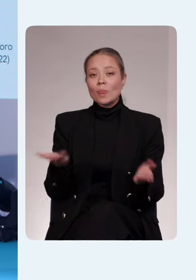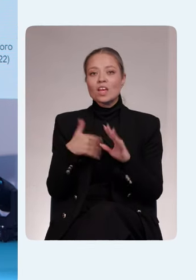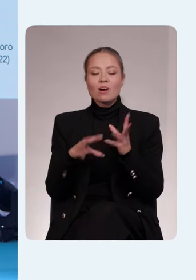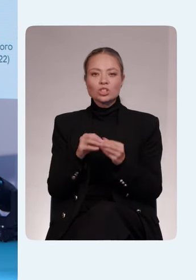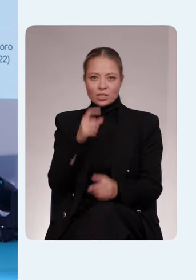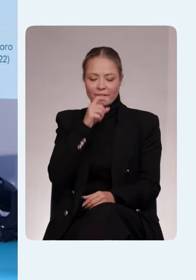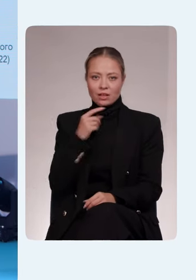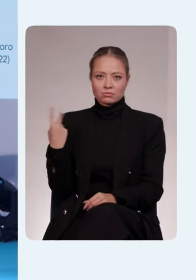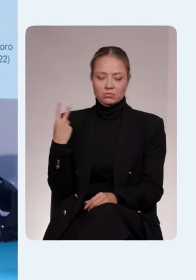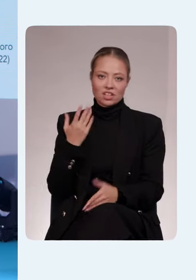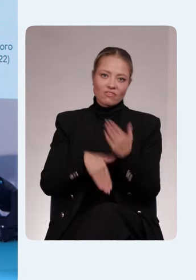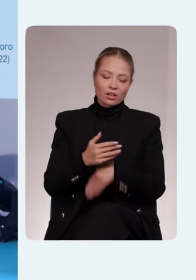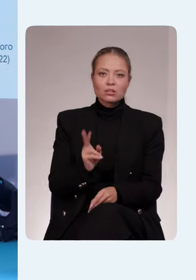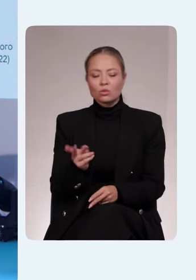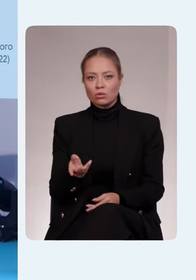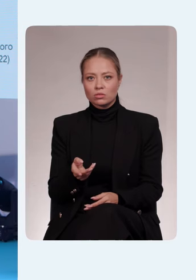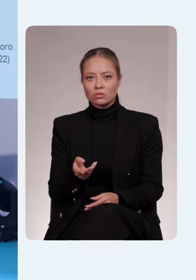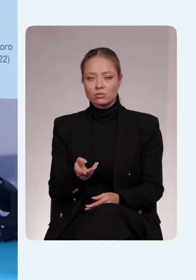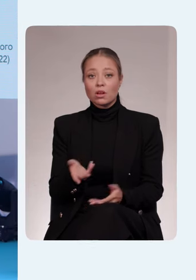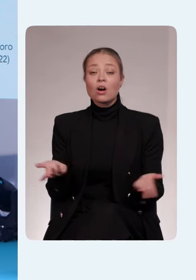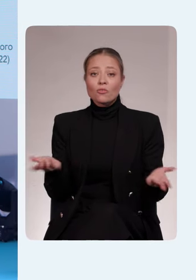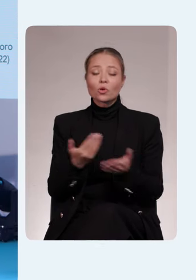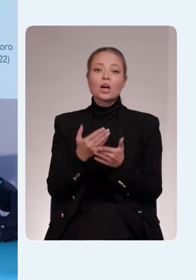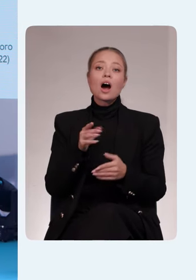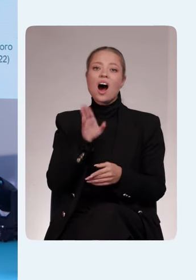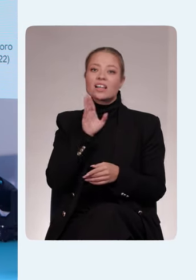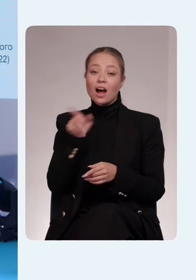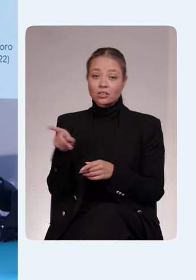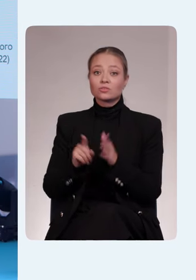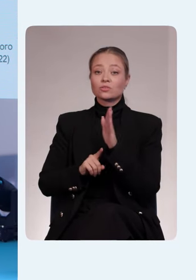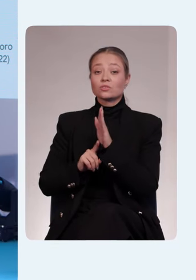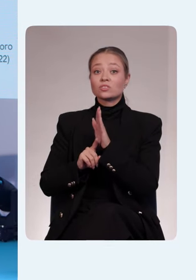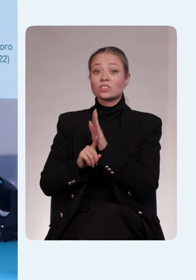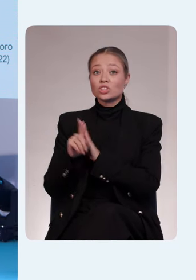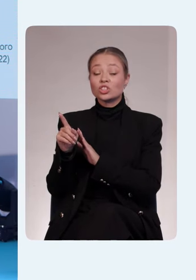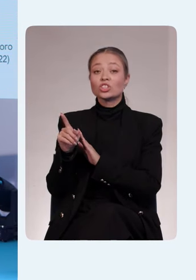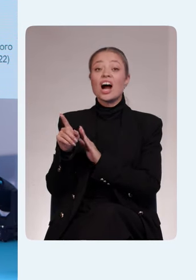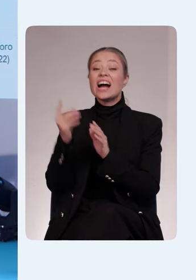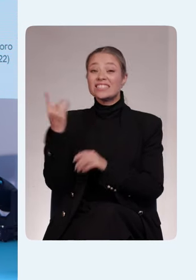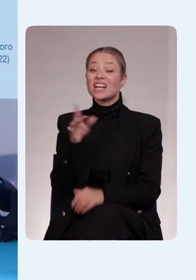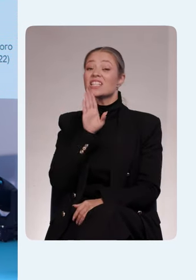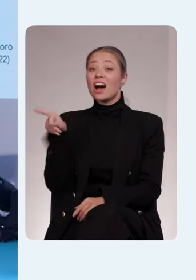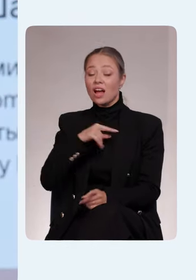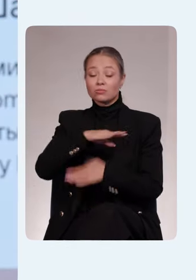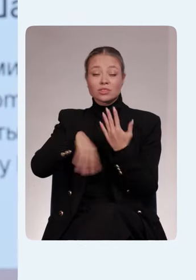нас инвалид. Она недавно заблудилась по дороге домой, потому что увидела улицу с другой стороны.